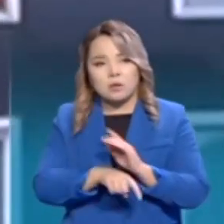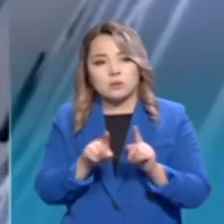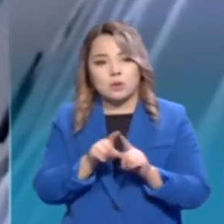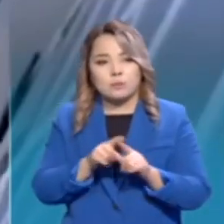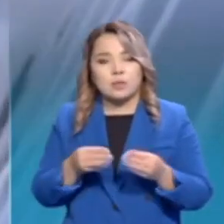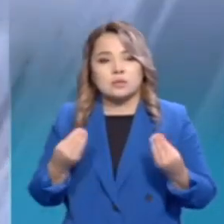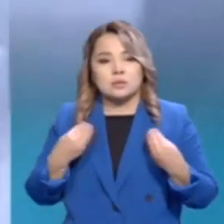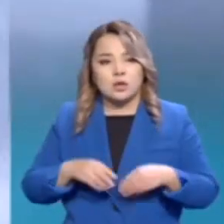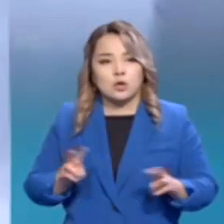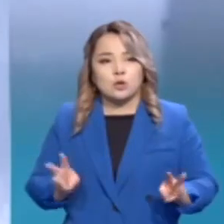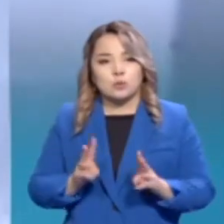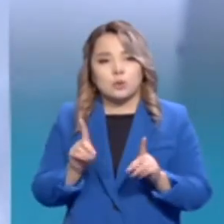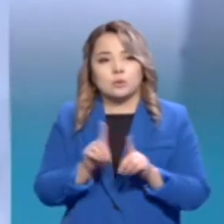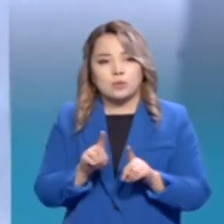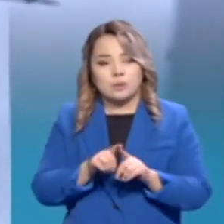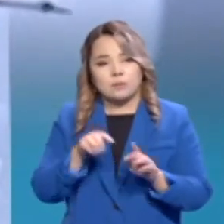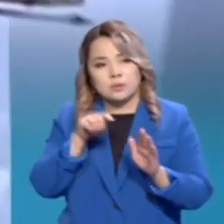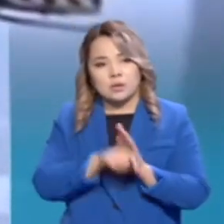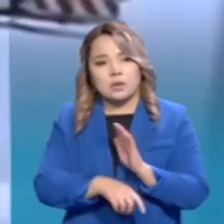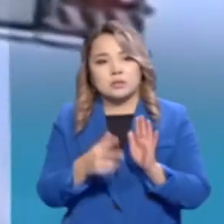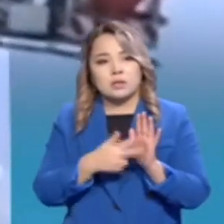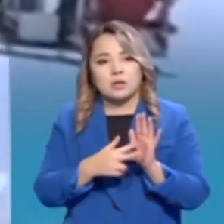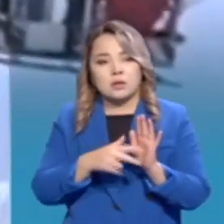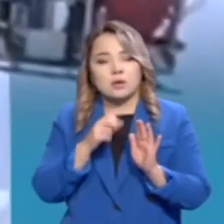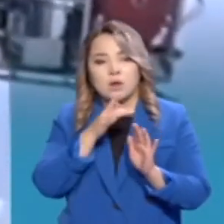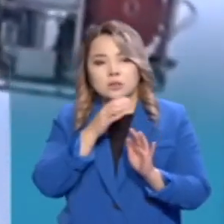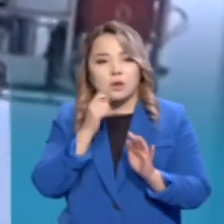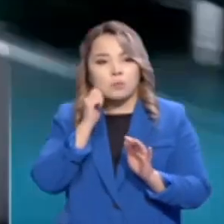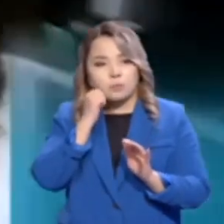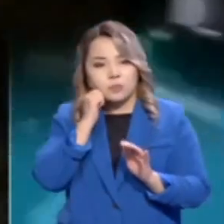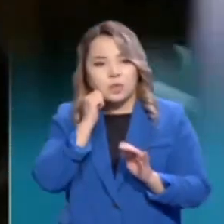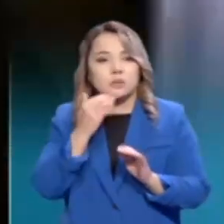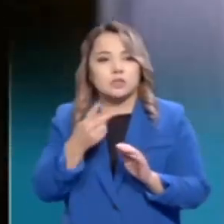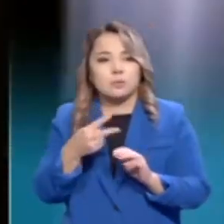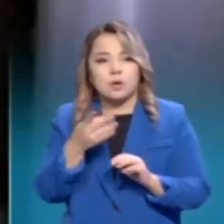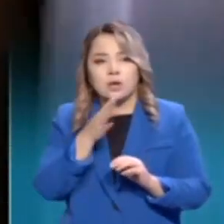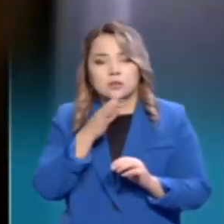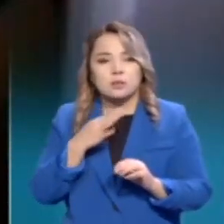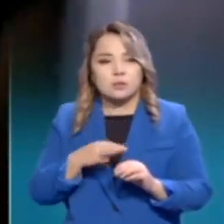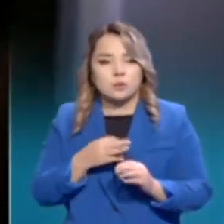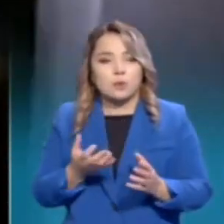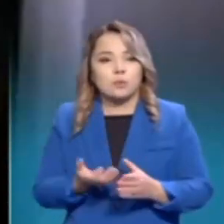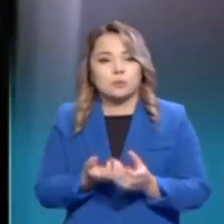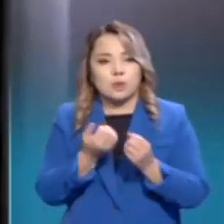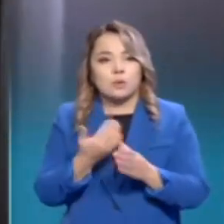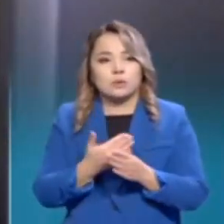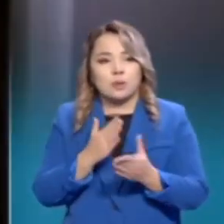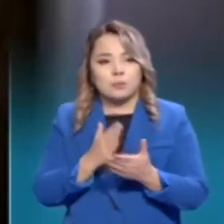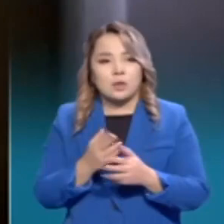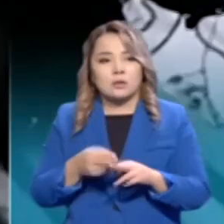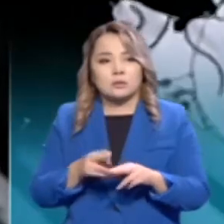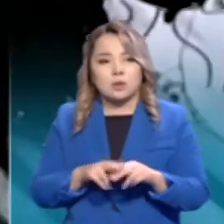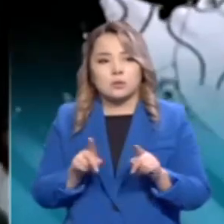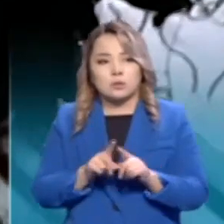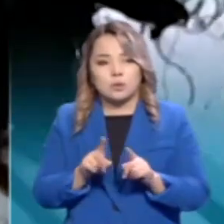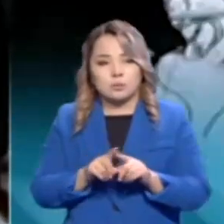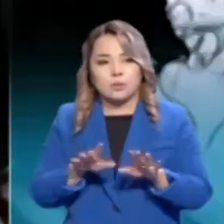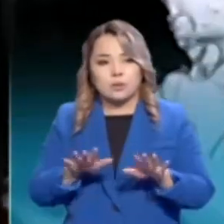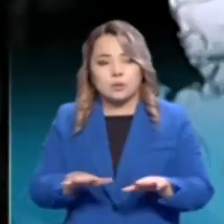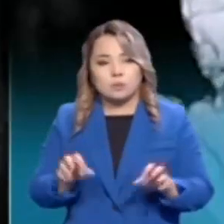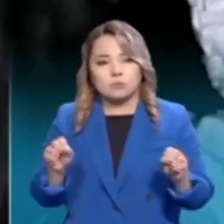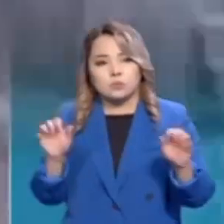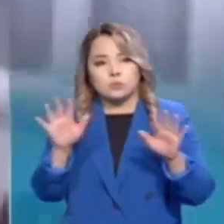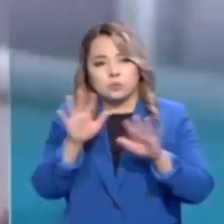үстіндегі киімі күйіп жатса да, пәтердегі 80 жастағы әжей мен 22 жастағы немересін құтқарған. Сонымен бірге, қой үтінен